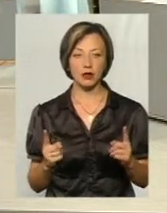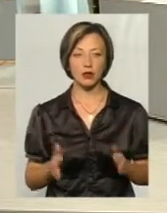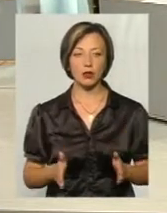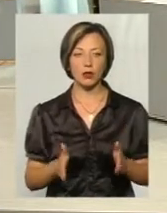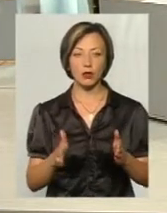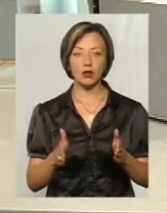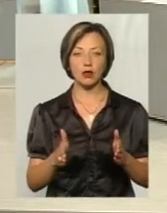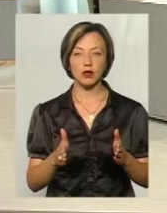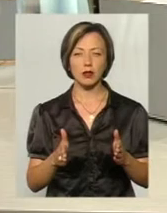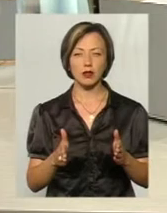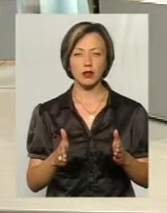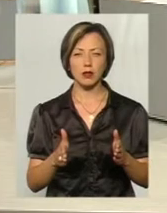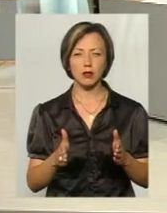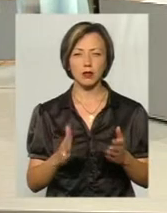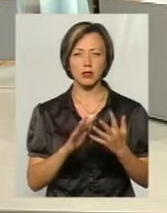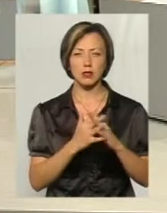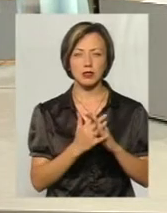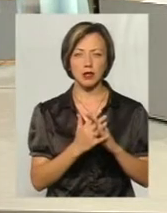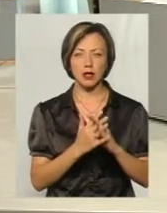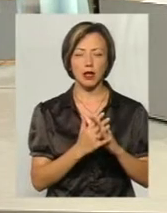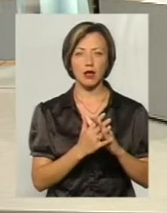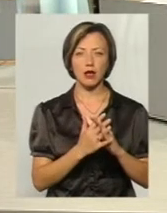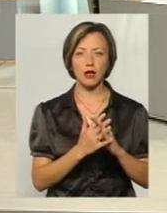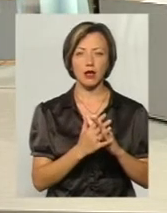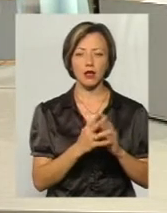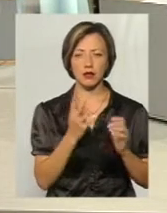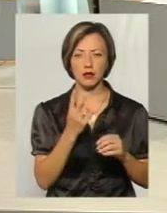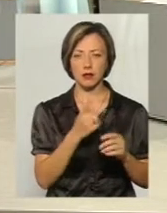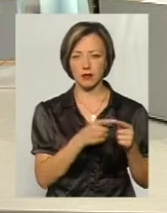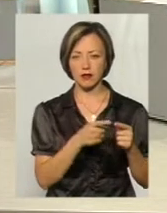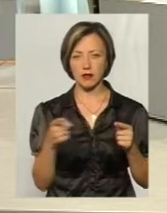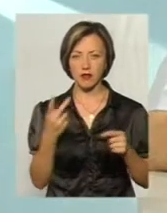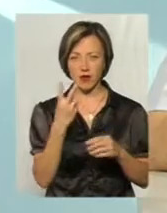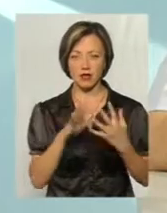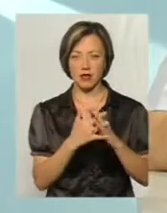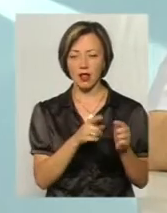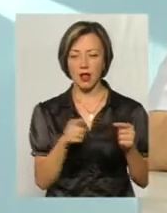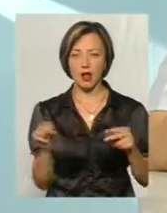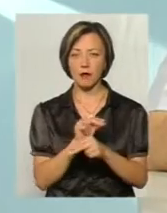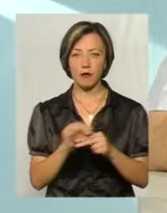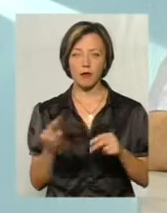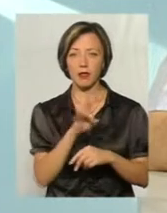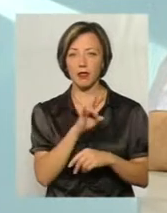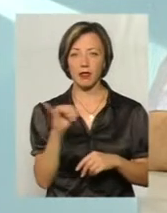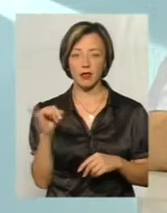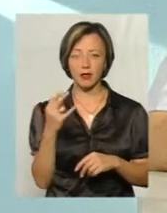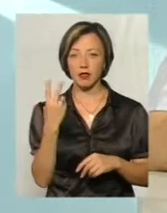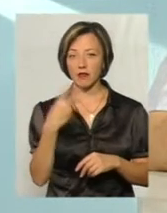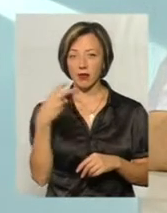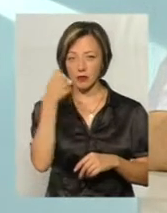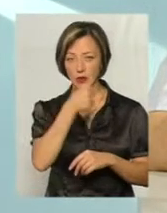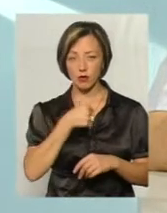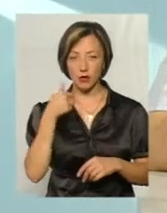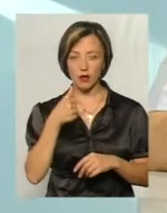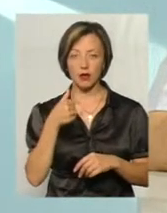від села Карасиха до села Ставищани, який не ремонтувався 20 років. І по самій Карасиці, кілометр чи